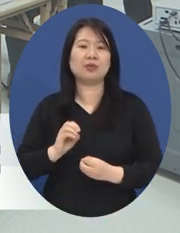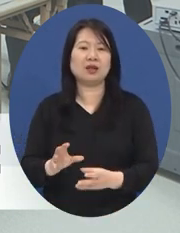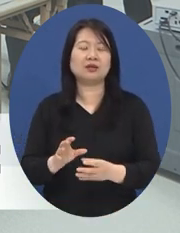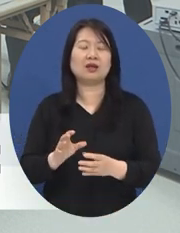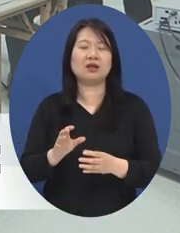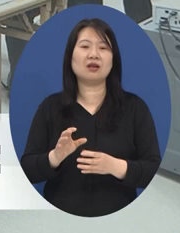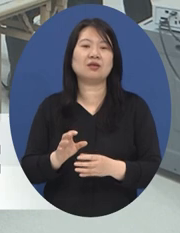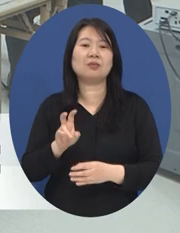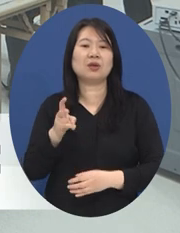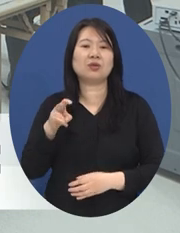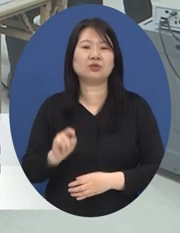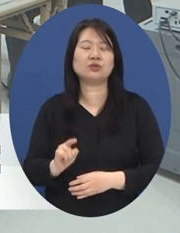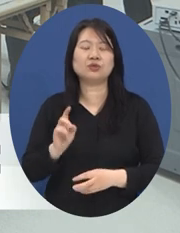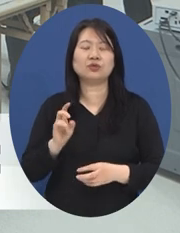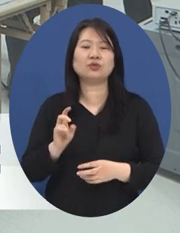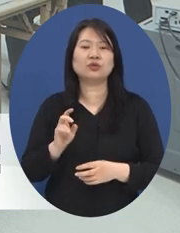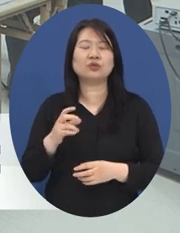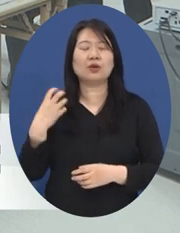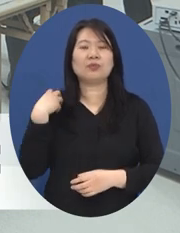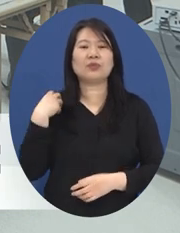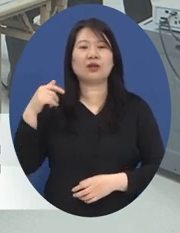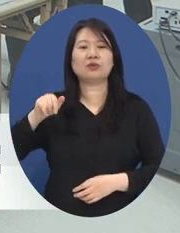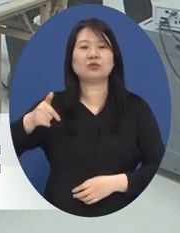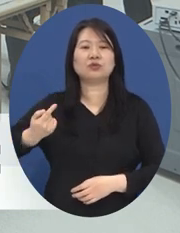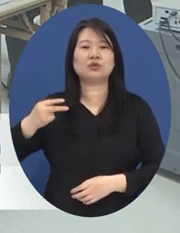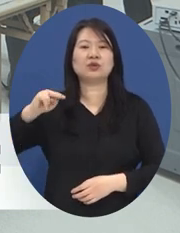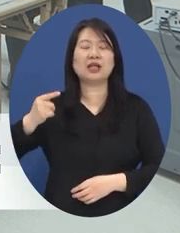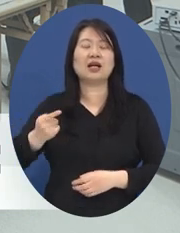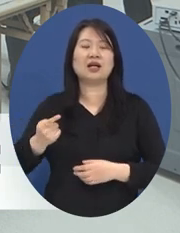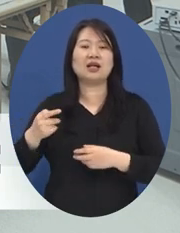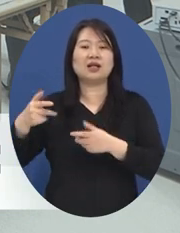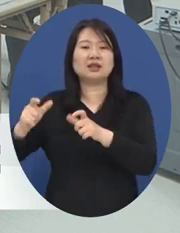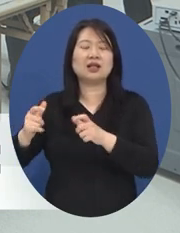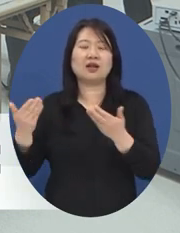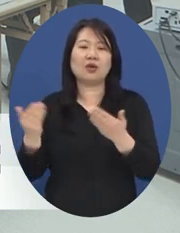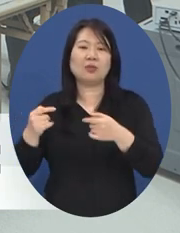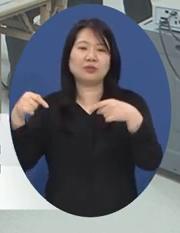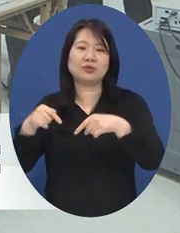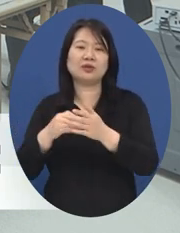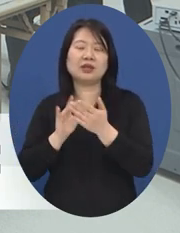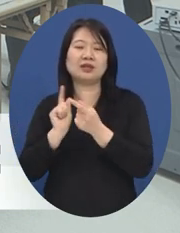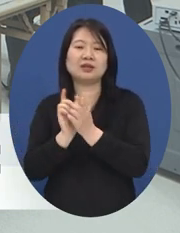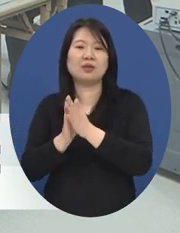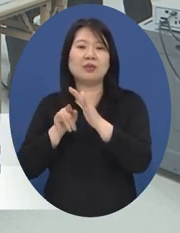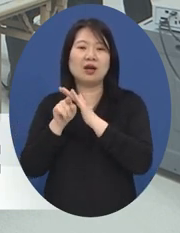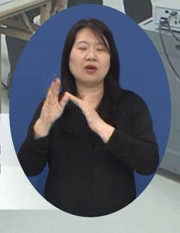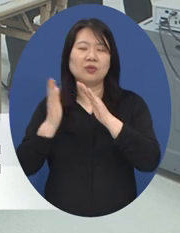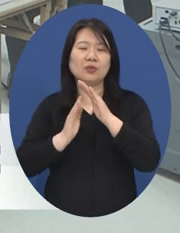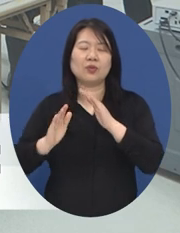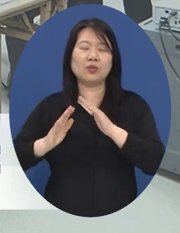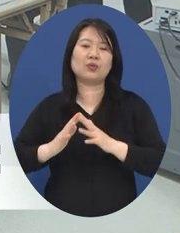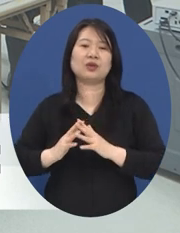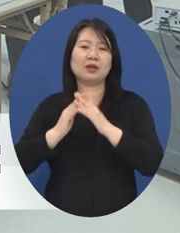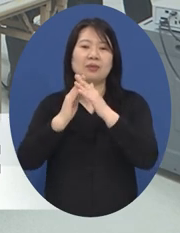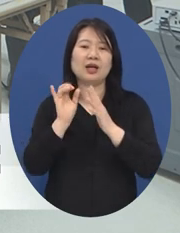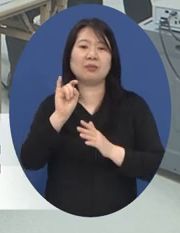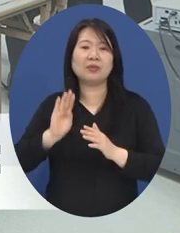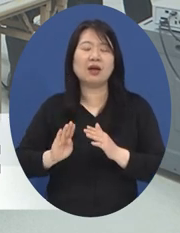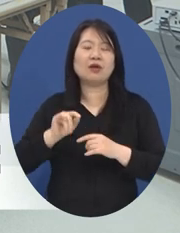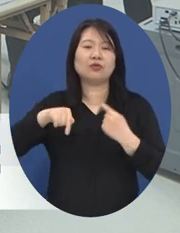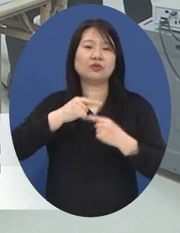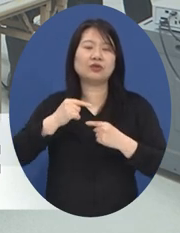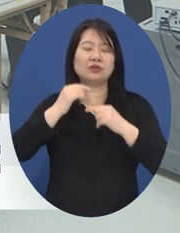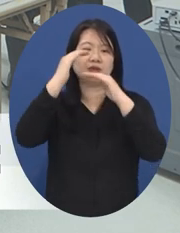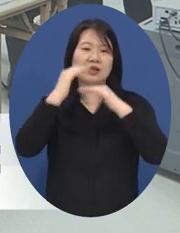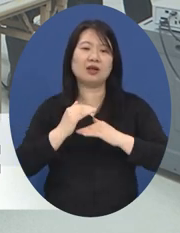공공배달앱 배달의 명수를 운영 중인 군산시와 업무 협약을 맺은 후 전 현장 방문을 하고 공공개발앱의 운영 현황 등을